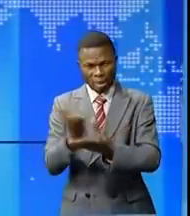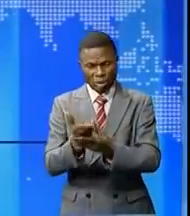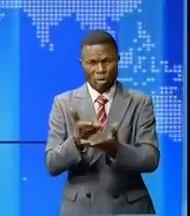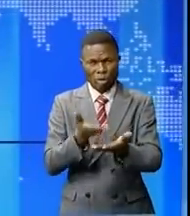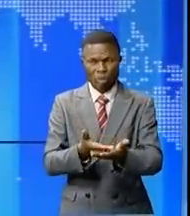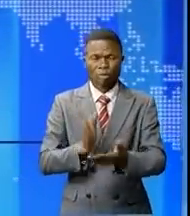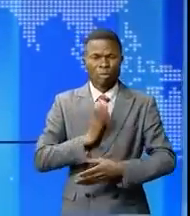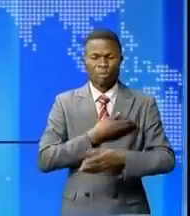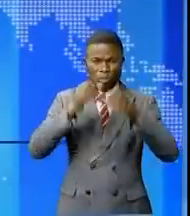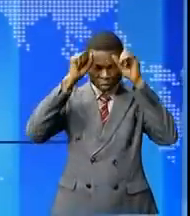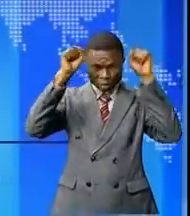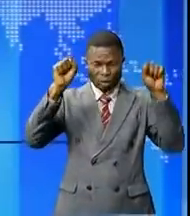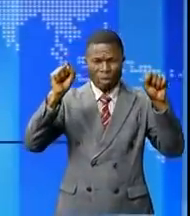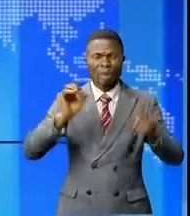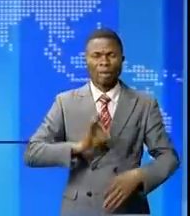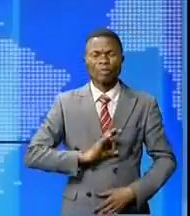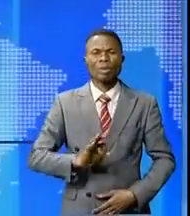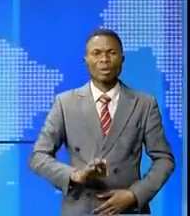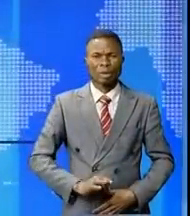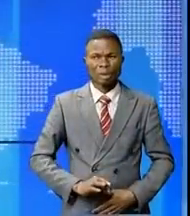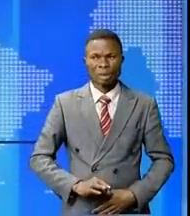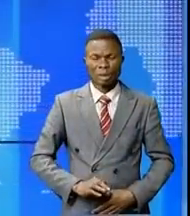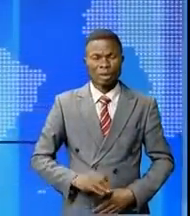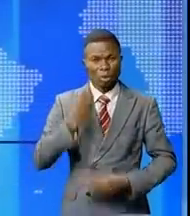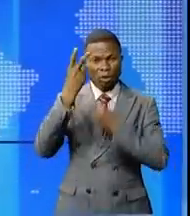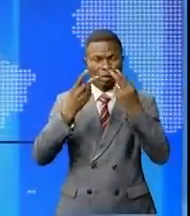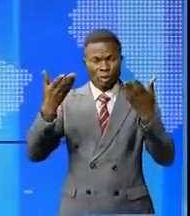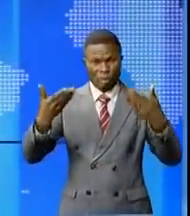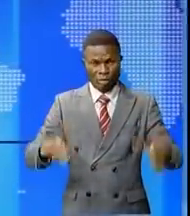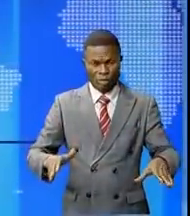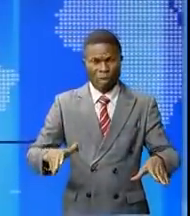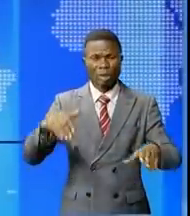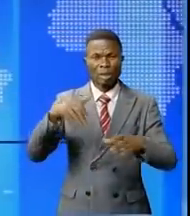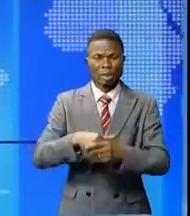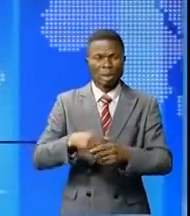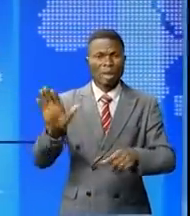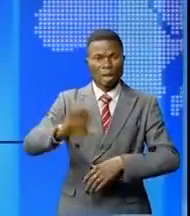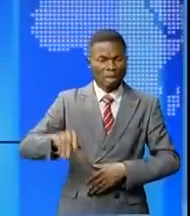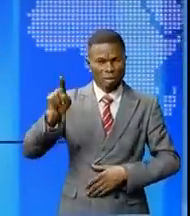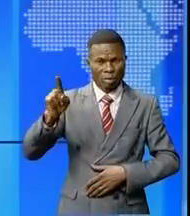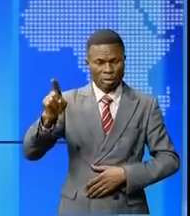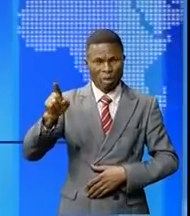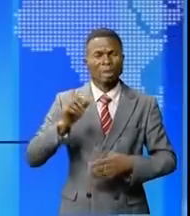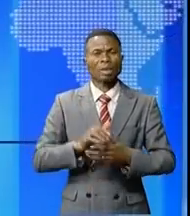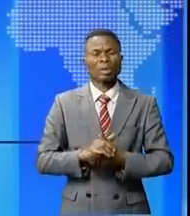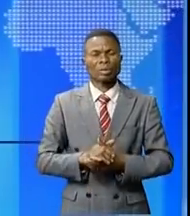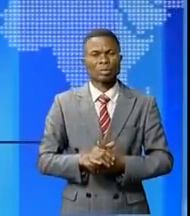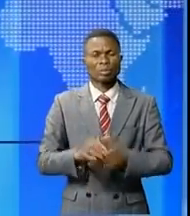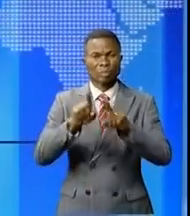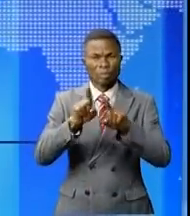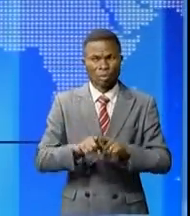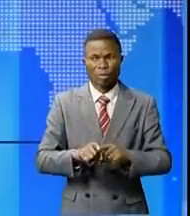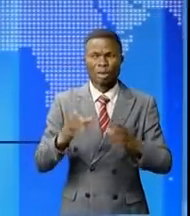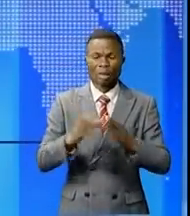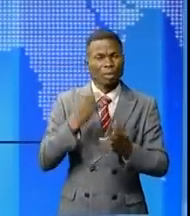le président de la république félix antoine tshisekedi a bouclé son séjour de travail à abou dhabi aux émirats arabes unis par une